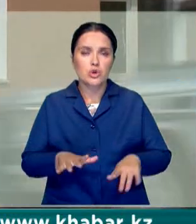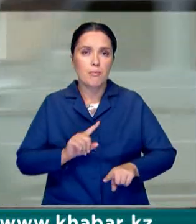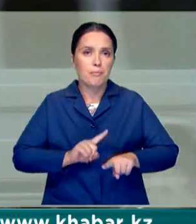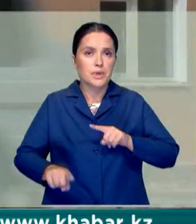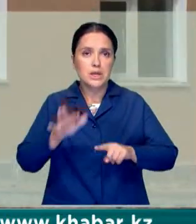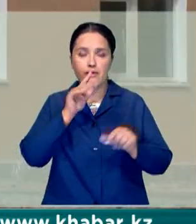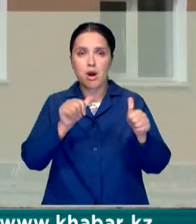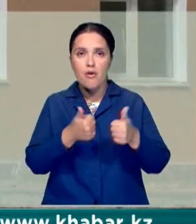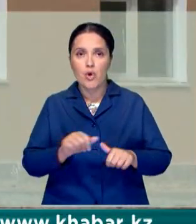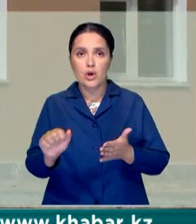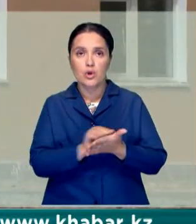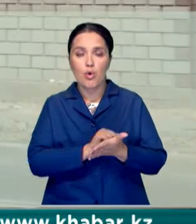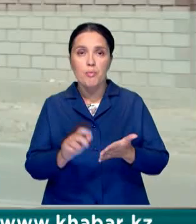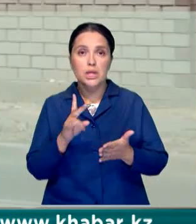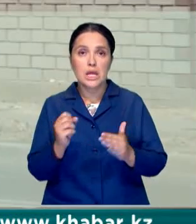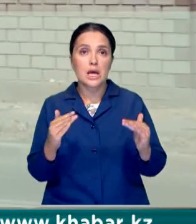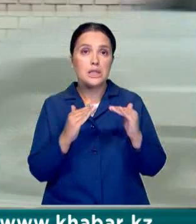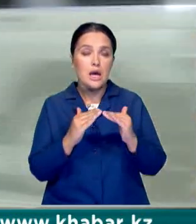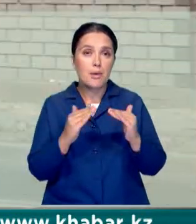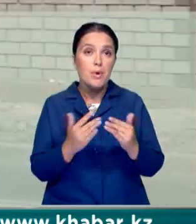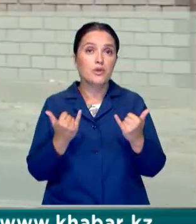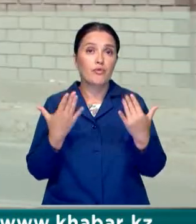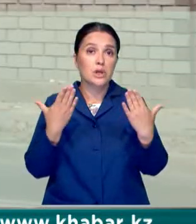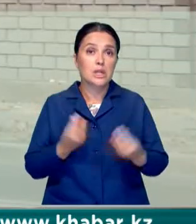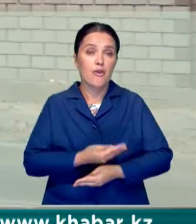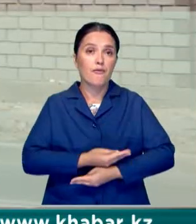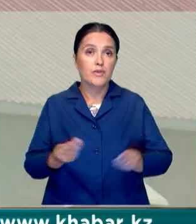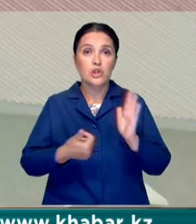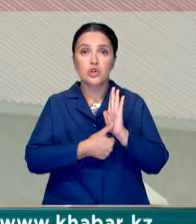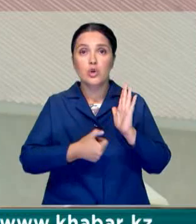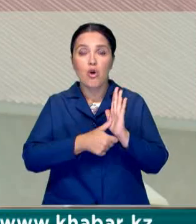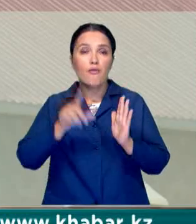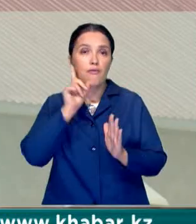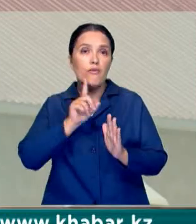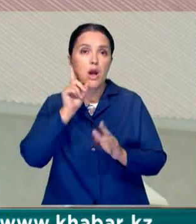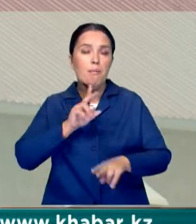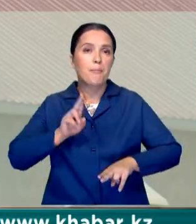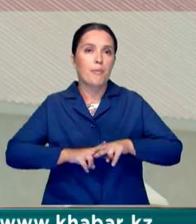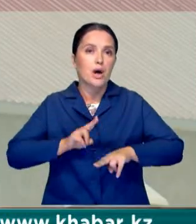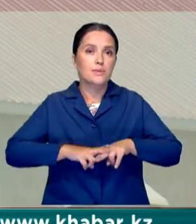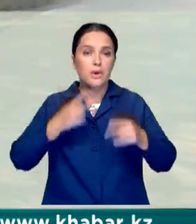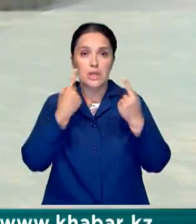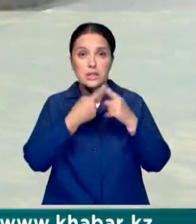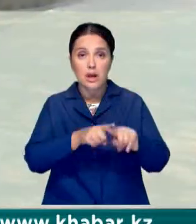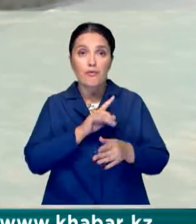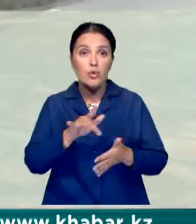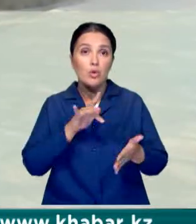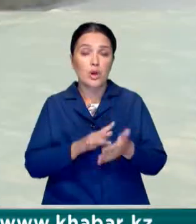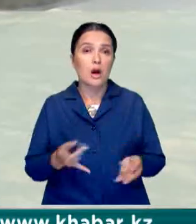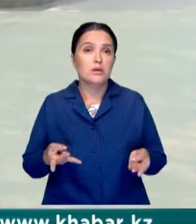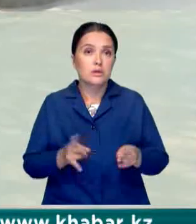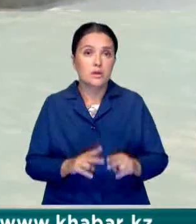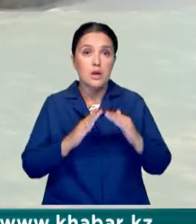сроки оформить все бумаги на дома. На сегодняшний день выдано 600 временных технических паспортов. К тому же в городе